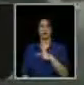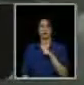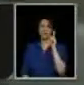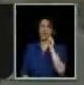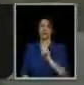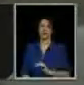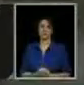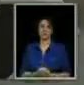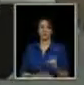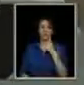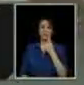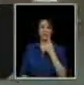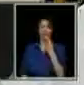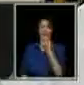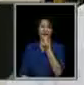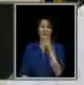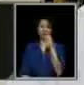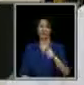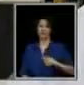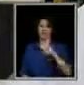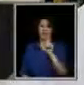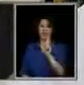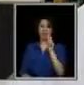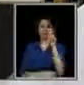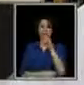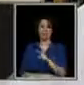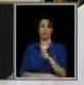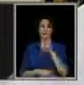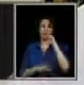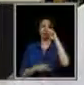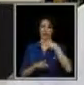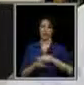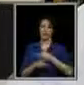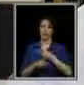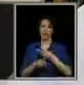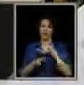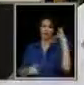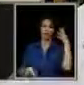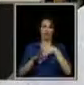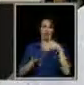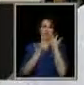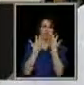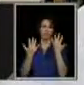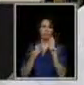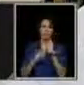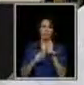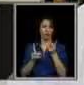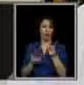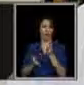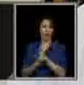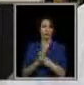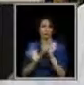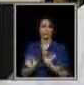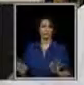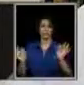לא יודע לי כמה כסף יש לו. הכסף מנוהל על ידי האפוטרופוס. בדרך כלל אין שום שקיפות אל מול האדם. הוא צריך לבקש ולדרוש באמצעות עורכי דין כדי לבקש